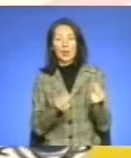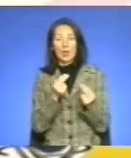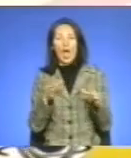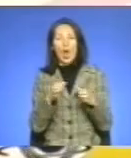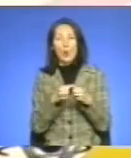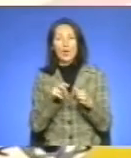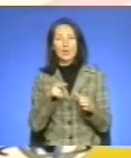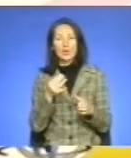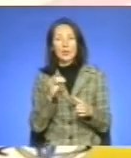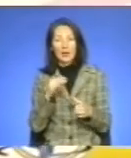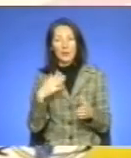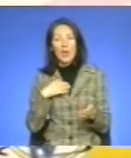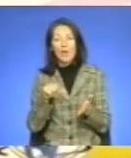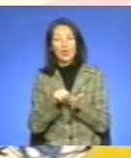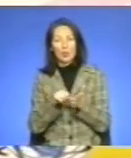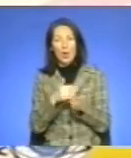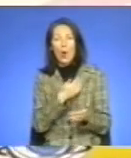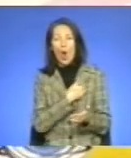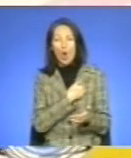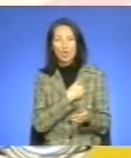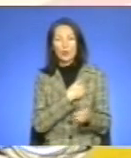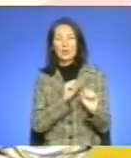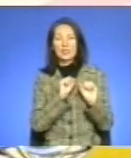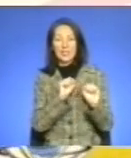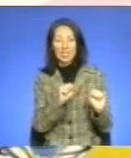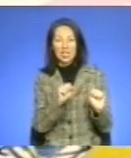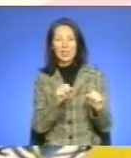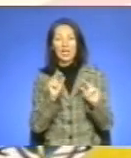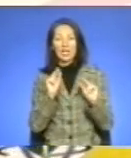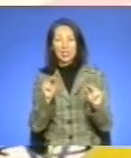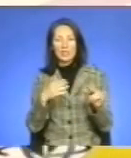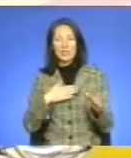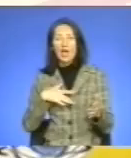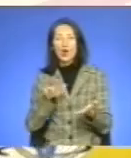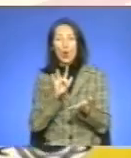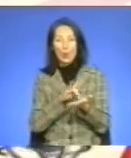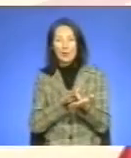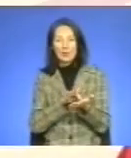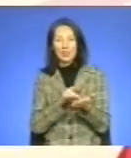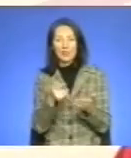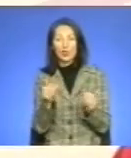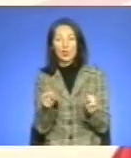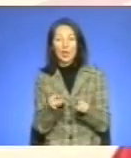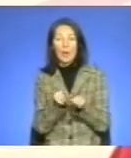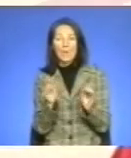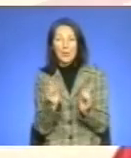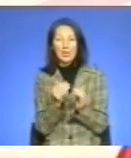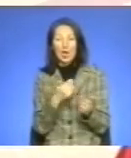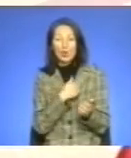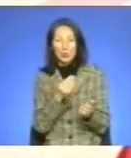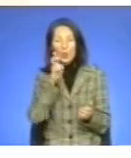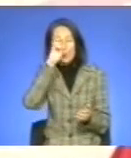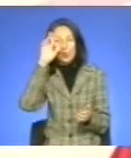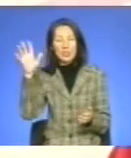Ну, насамперед ми тут виступаємо, хочемо захищати честь нашого міста, адже воно таке маленьке, ну, хочемо його